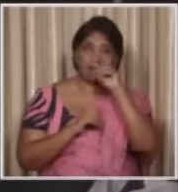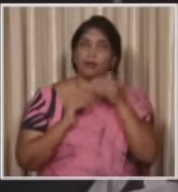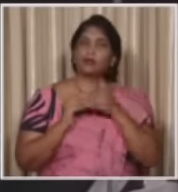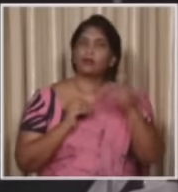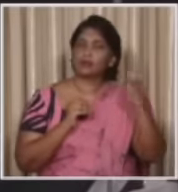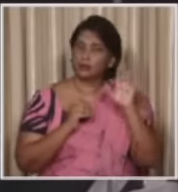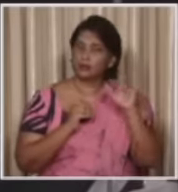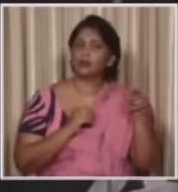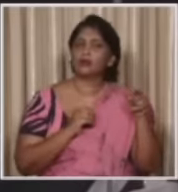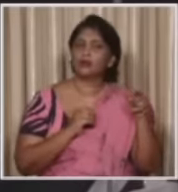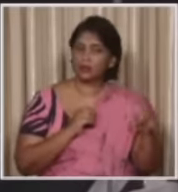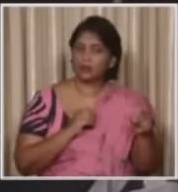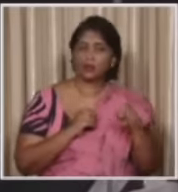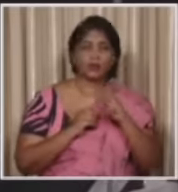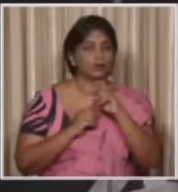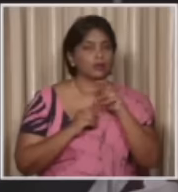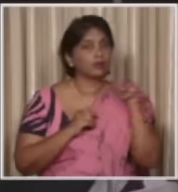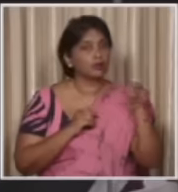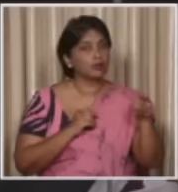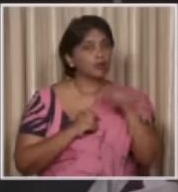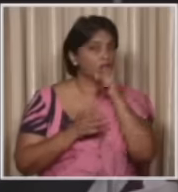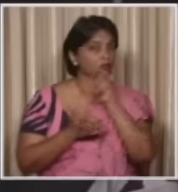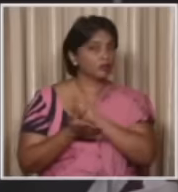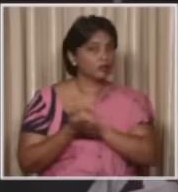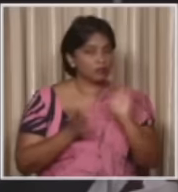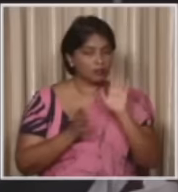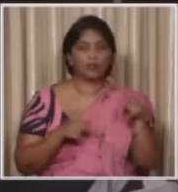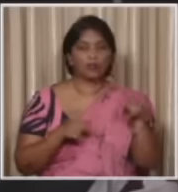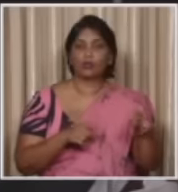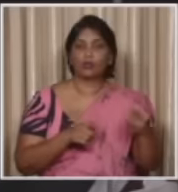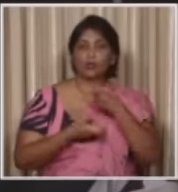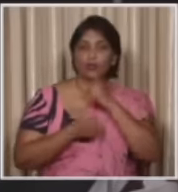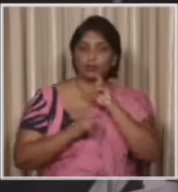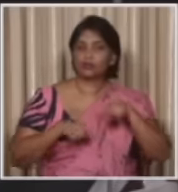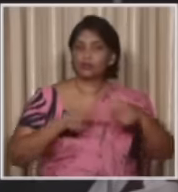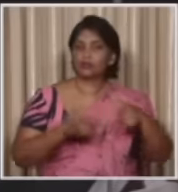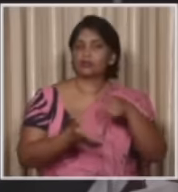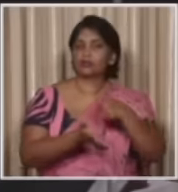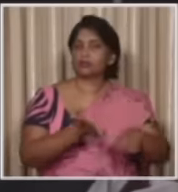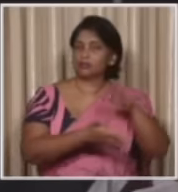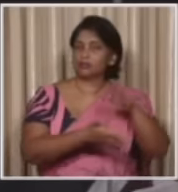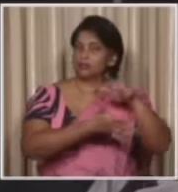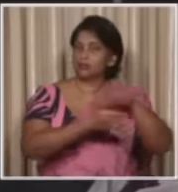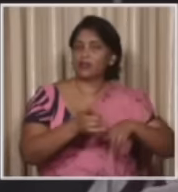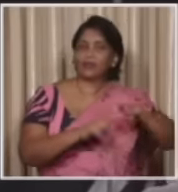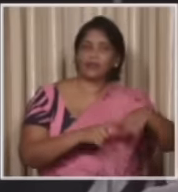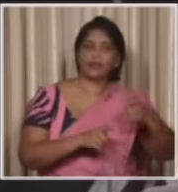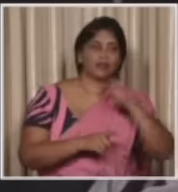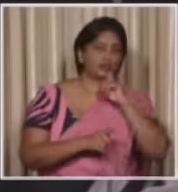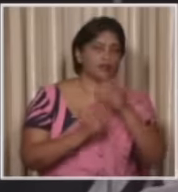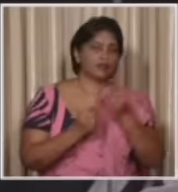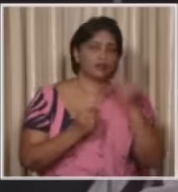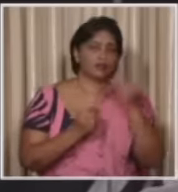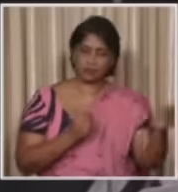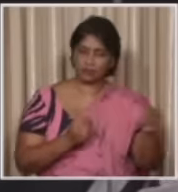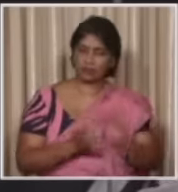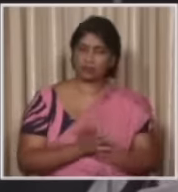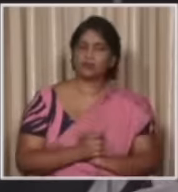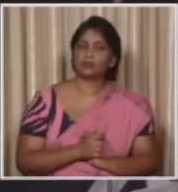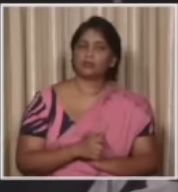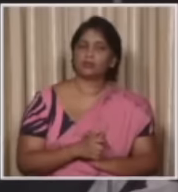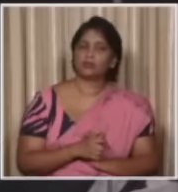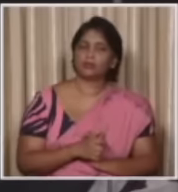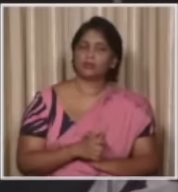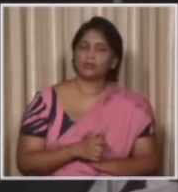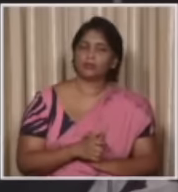yanaturu etuma vinish etuma visrama yanakan me nadu teendu liyanna dunna wenath vinishikara ude bench ekek hitupu.